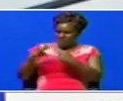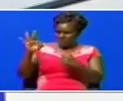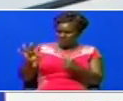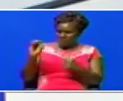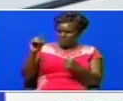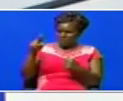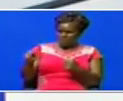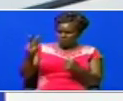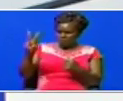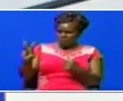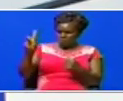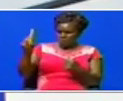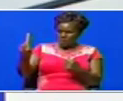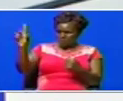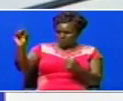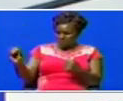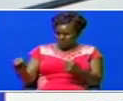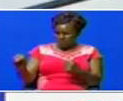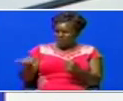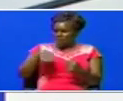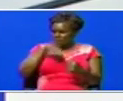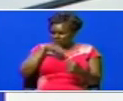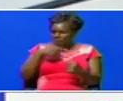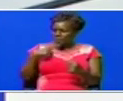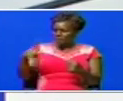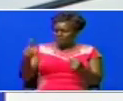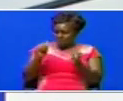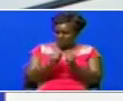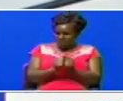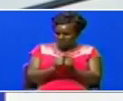1,593, 0.21%. Raila Odinga, 110,